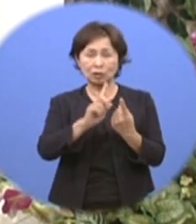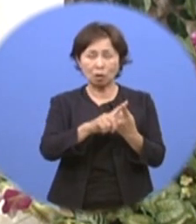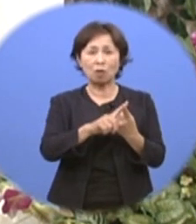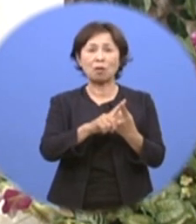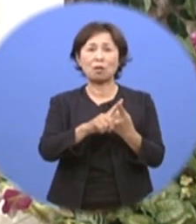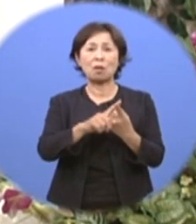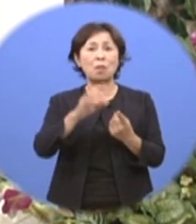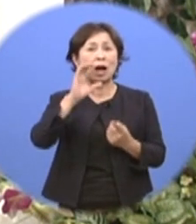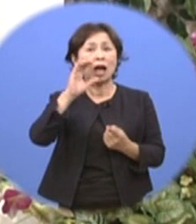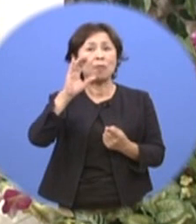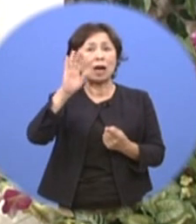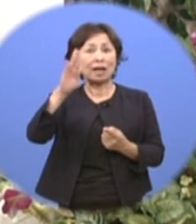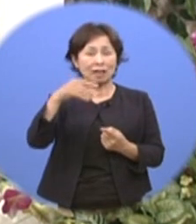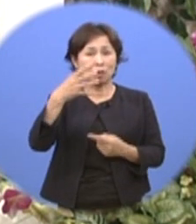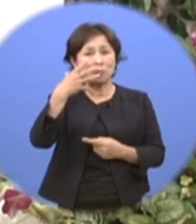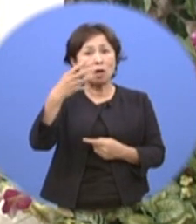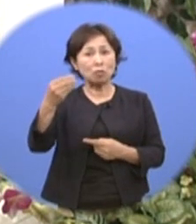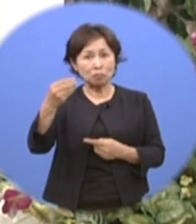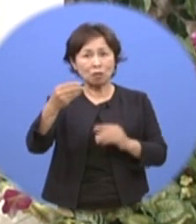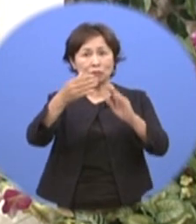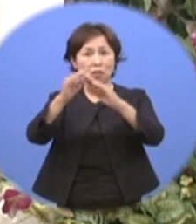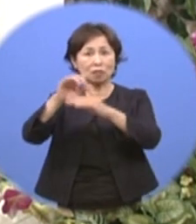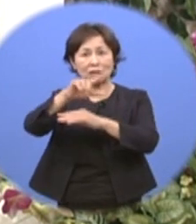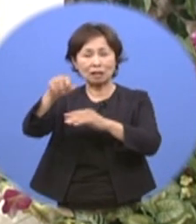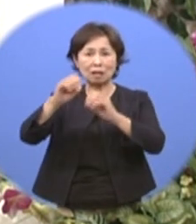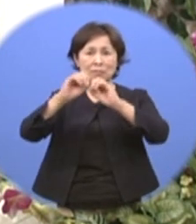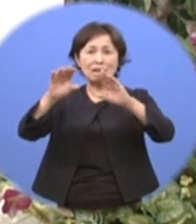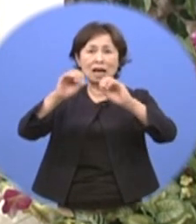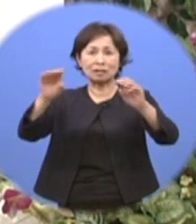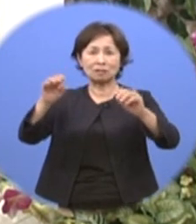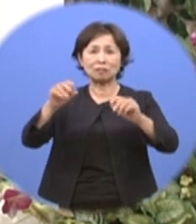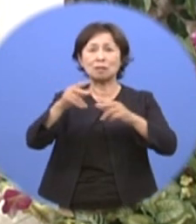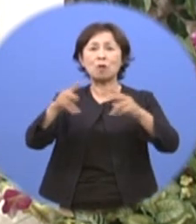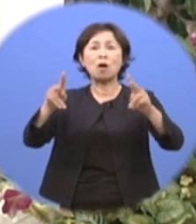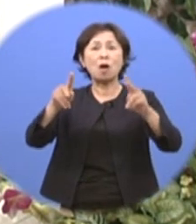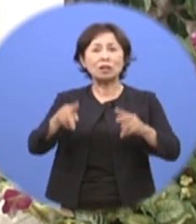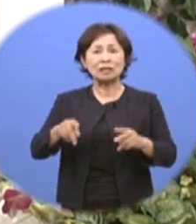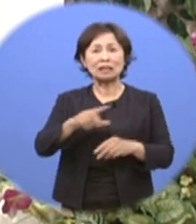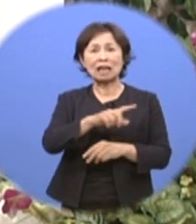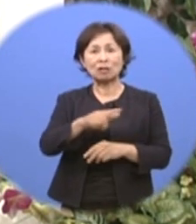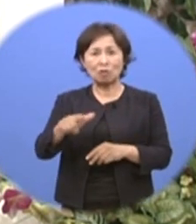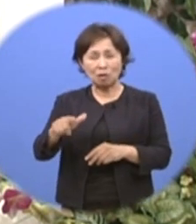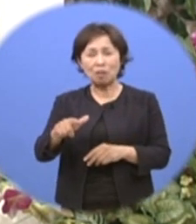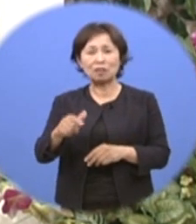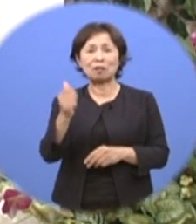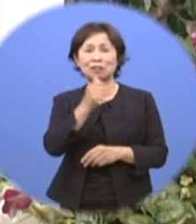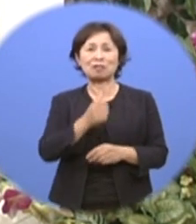山県の魅力を首都圏で PR する催し、和み和歌山の模様を